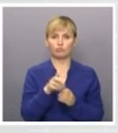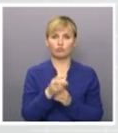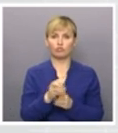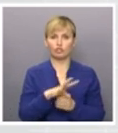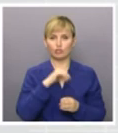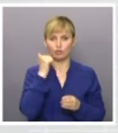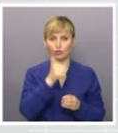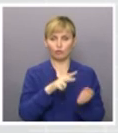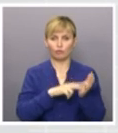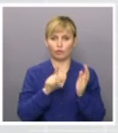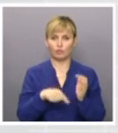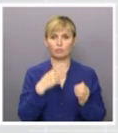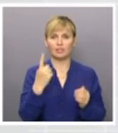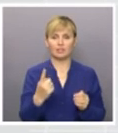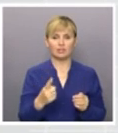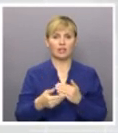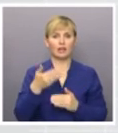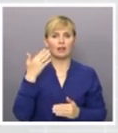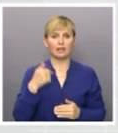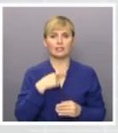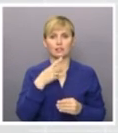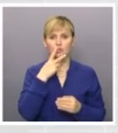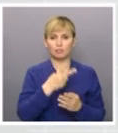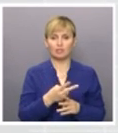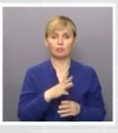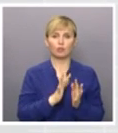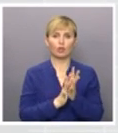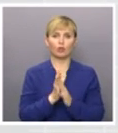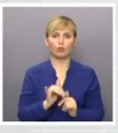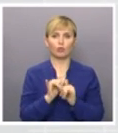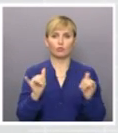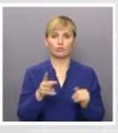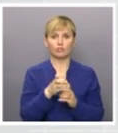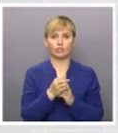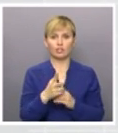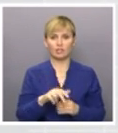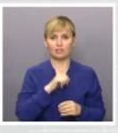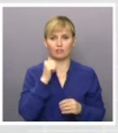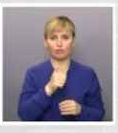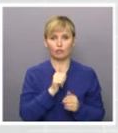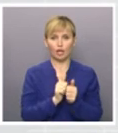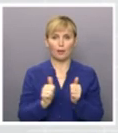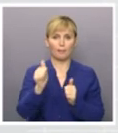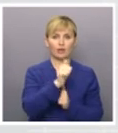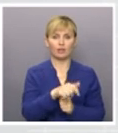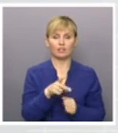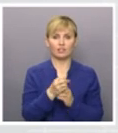1,8%. Ранее в секторе отмечался значительный рост. Например, показатели 2013 года обогнали